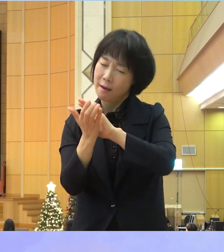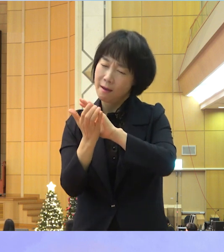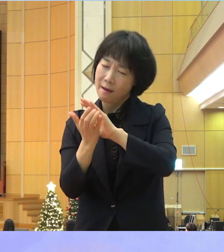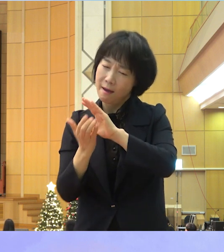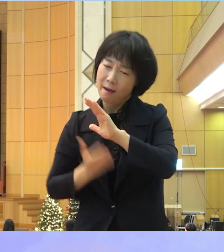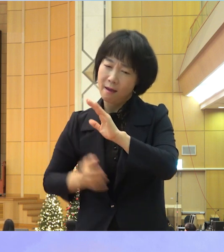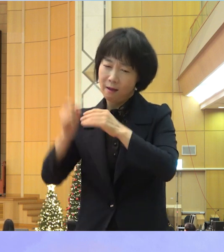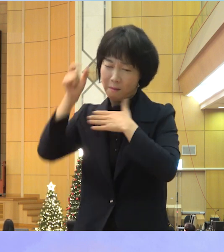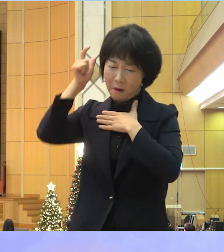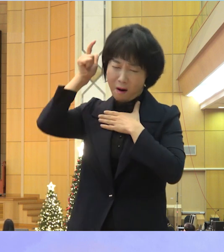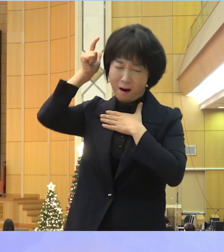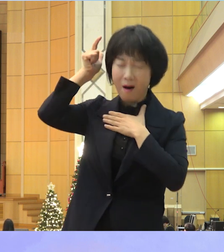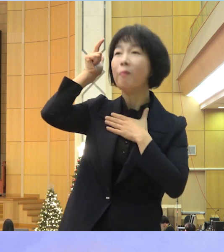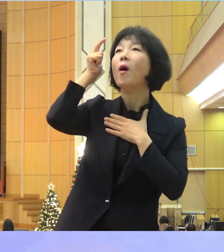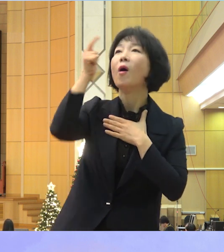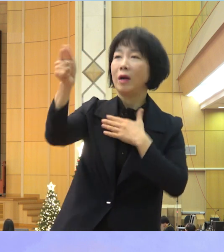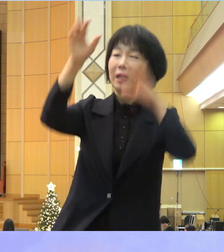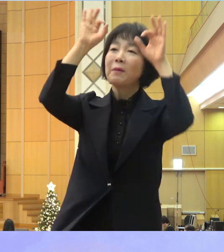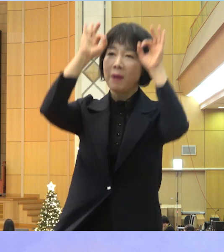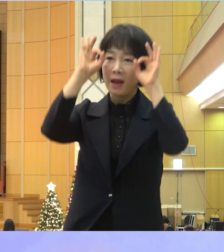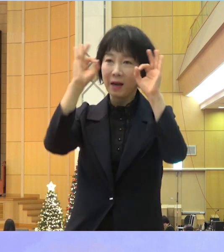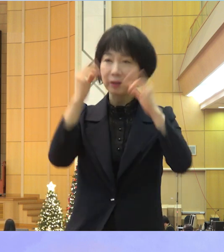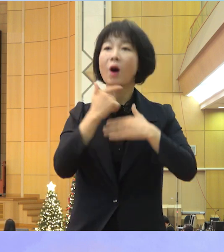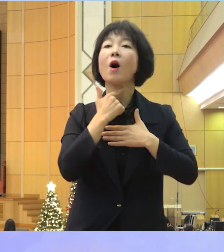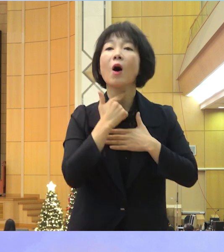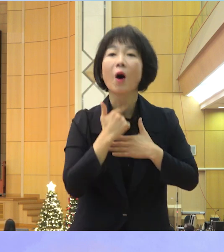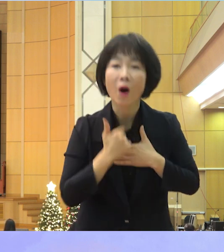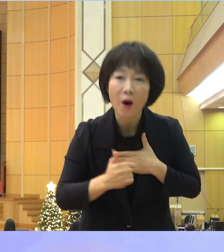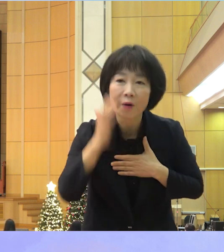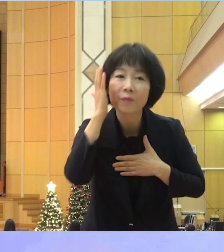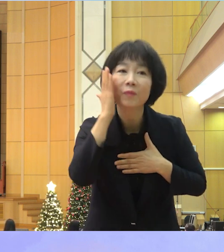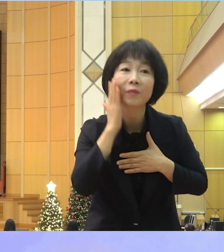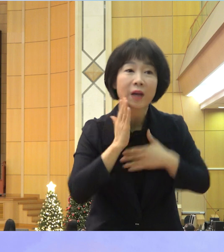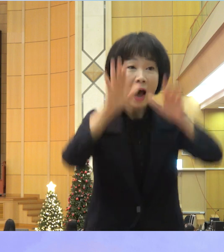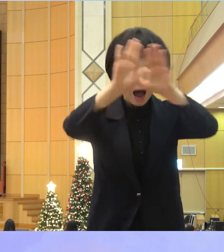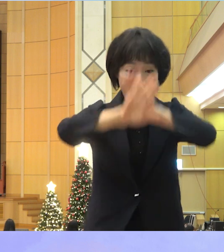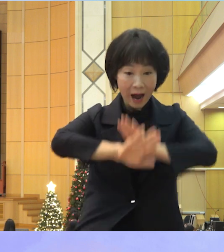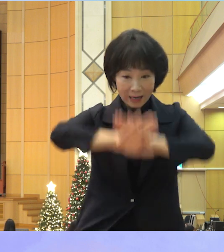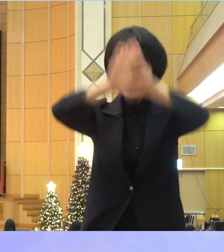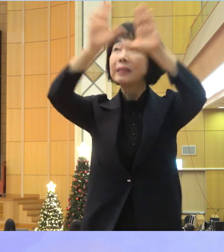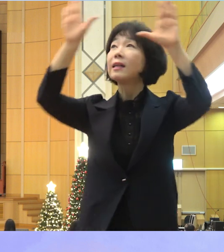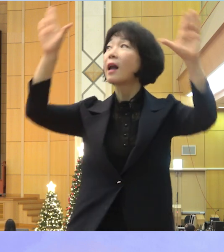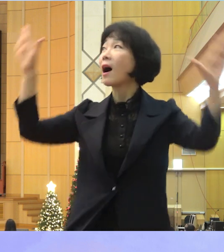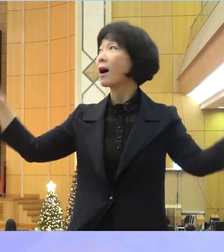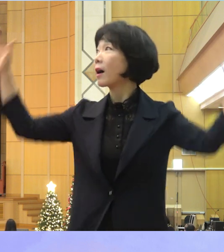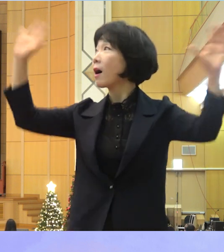뵙기 전에 멀리 뵈던